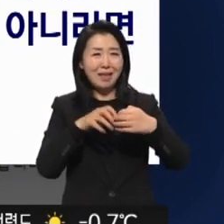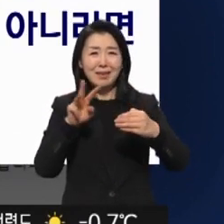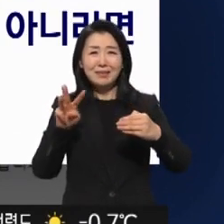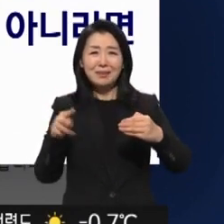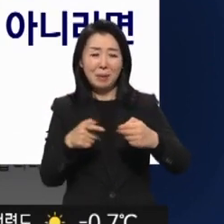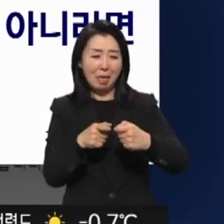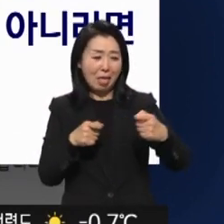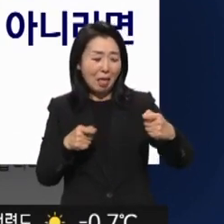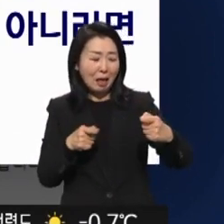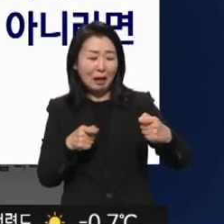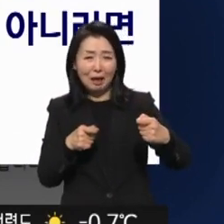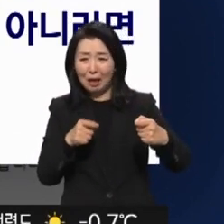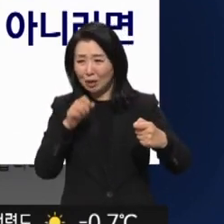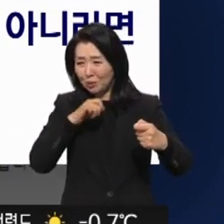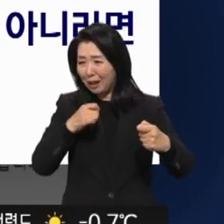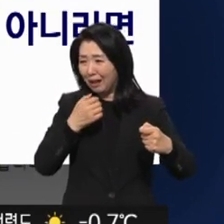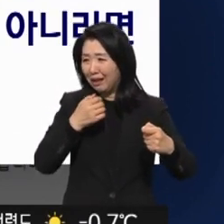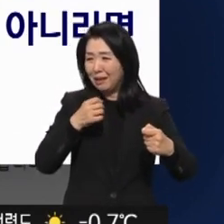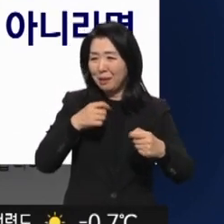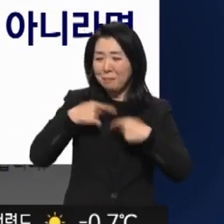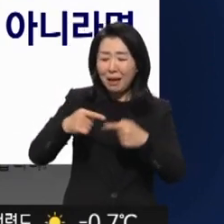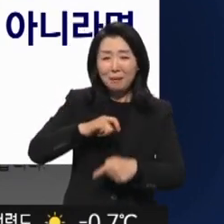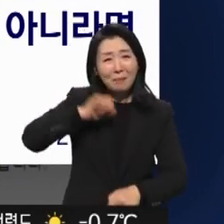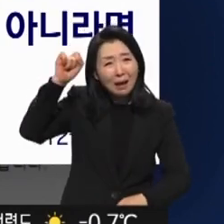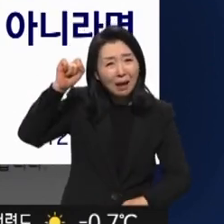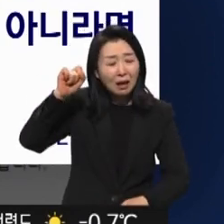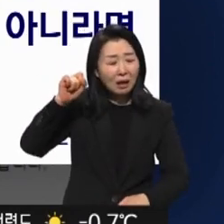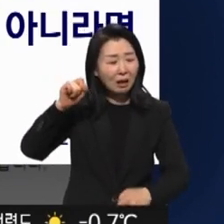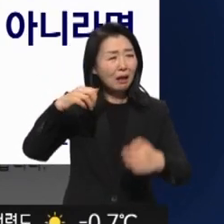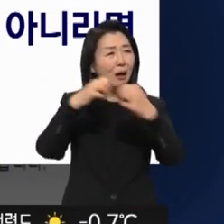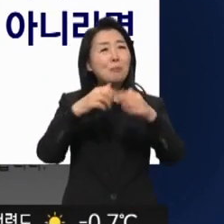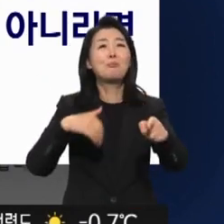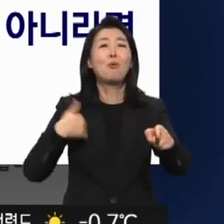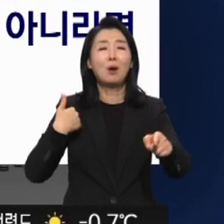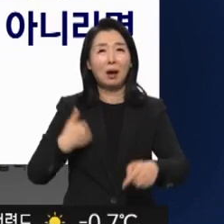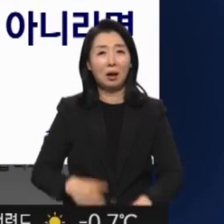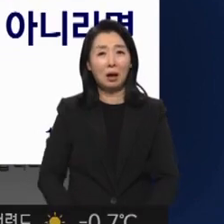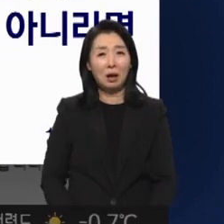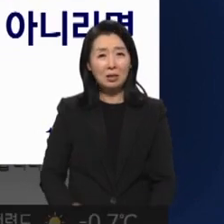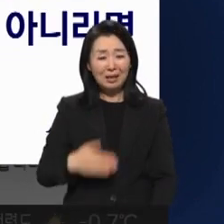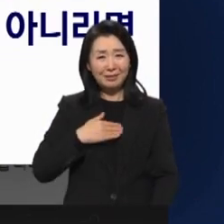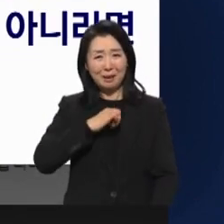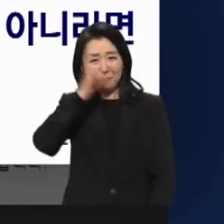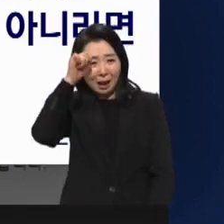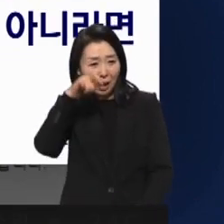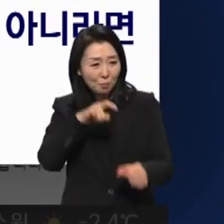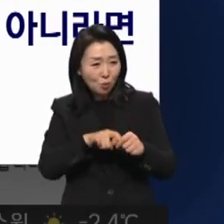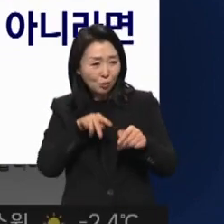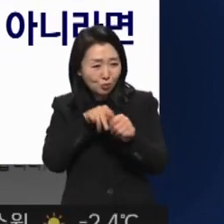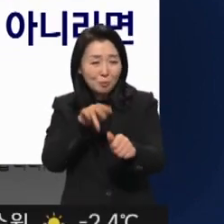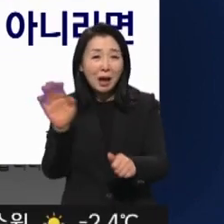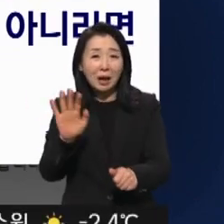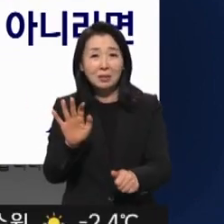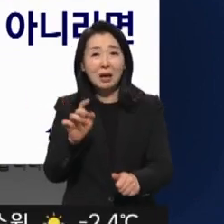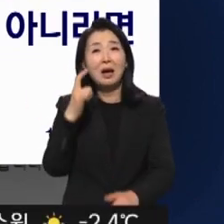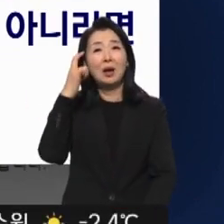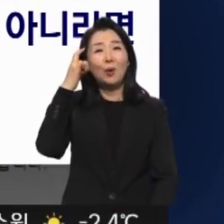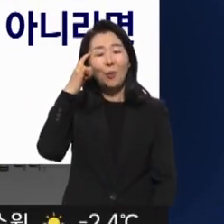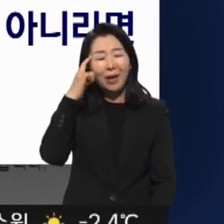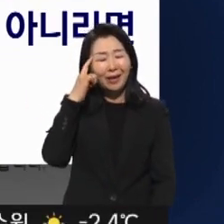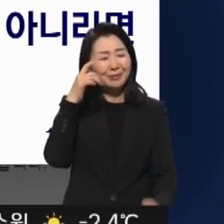속에서 최전선 전황을 어찌 알겠습니까? 꿀지역구 공천 지키려고 출마하는 것이 아니라면 당연히